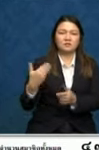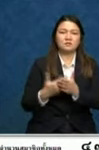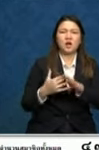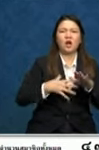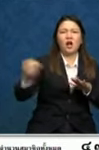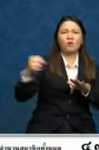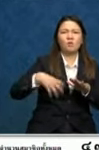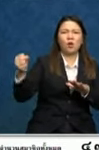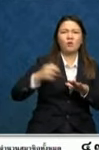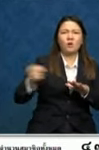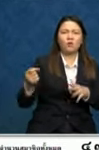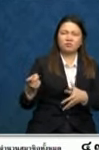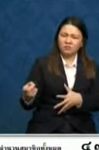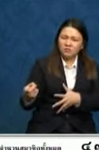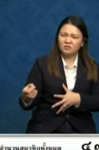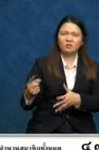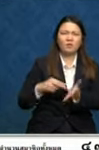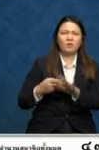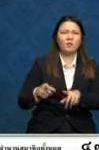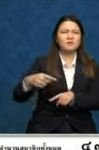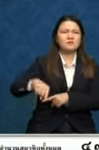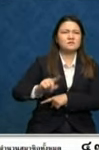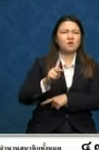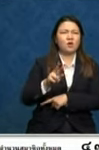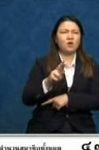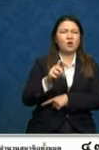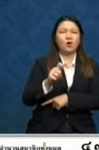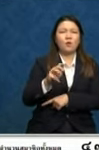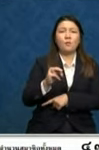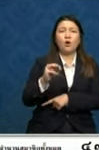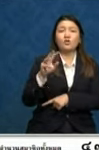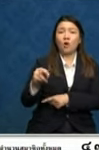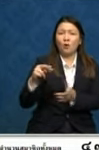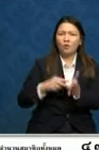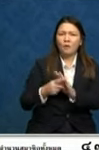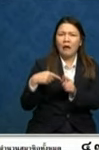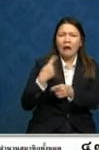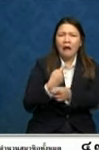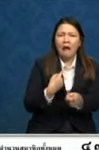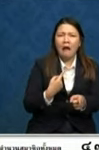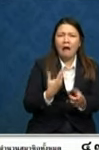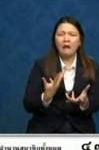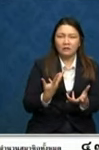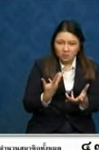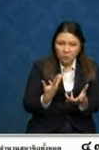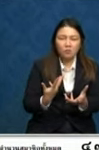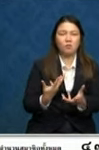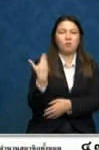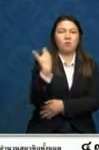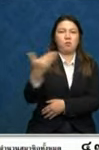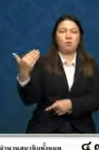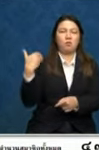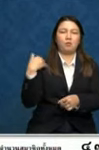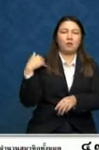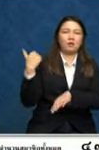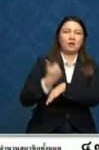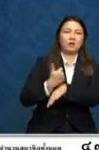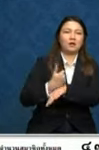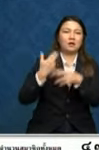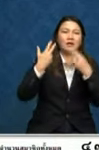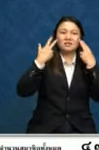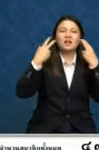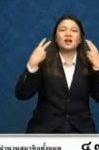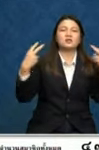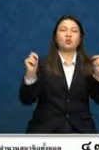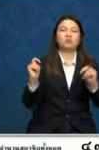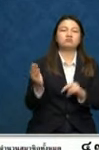ปล่าๆใครคือกลบน.ท่านประธานครับกลบน.ระดับชาติผู้อำนวยการกลบน.คือนายกรัฐ